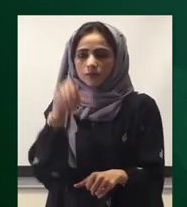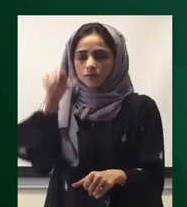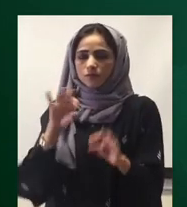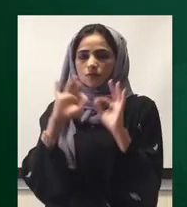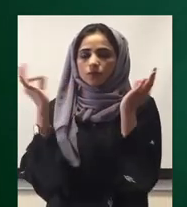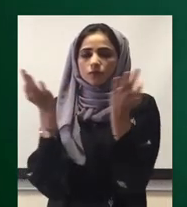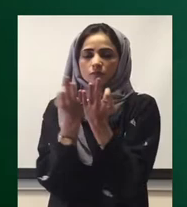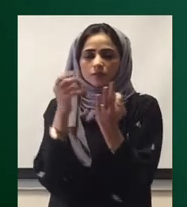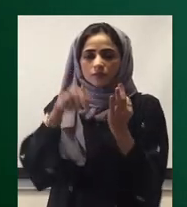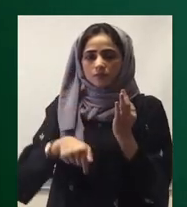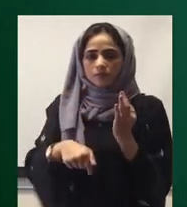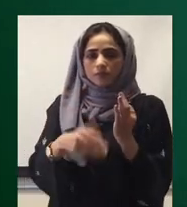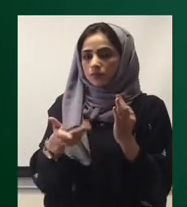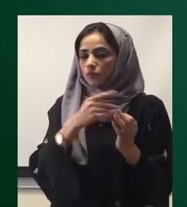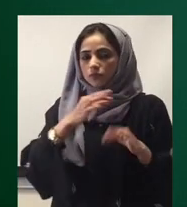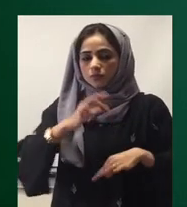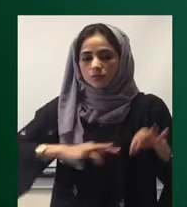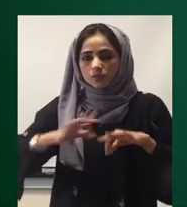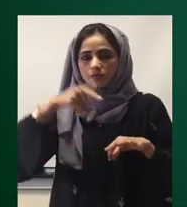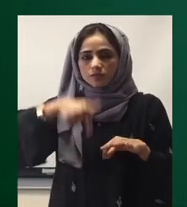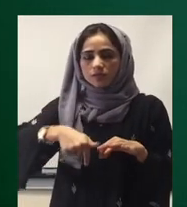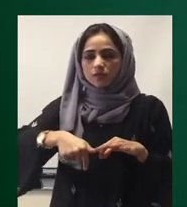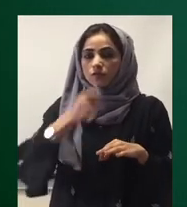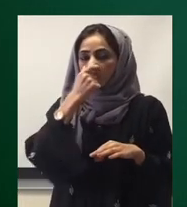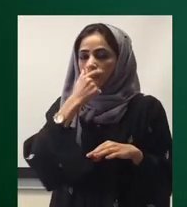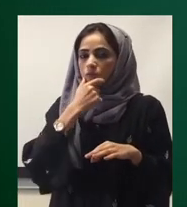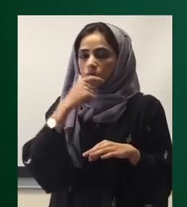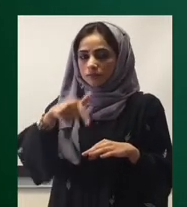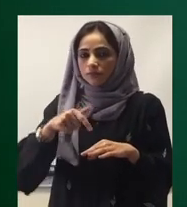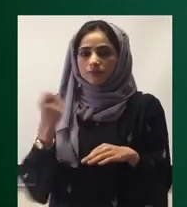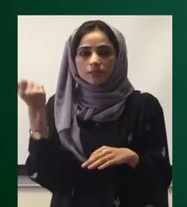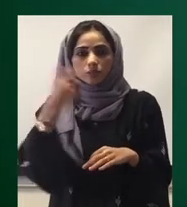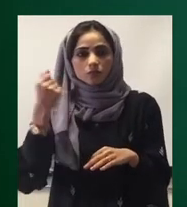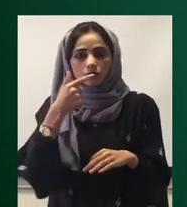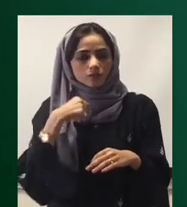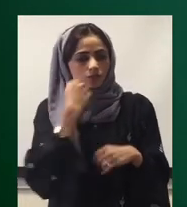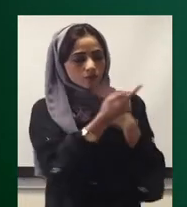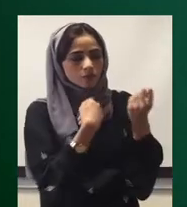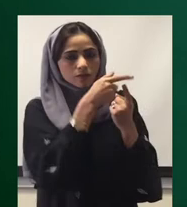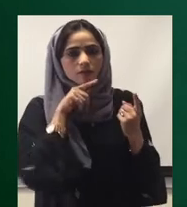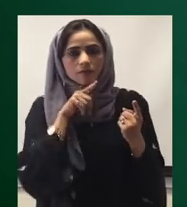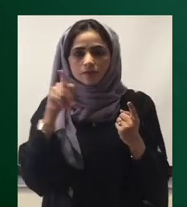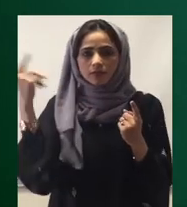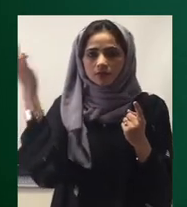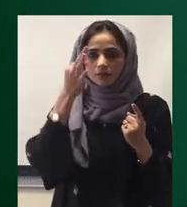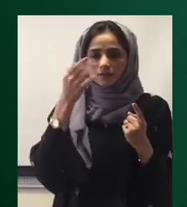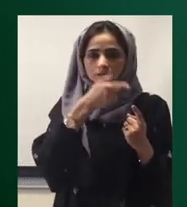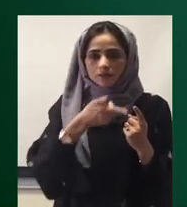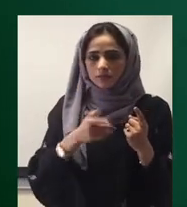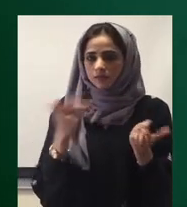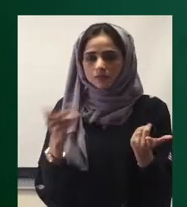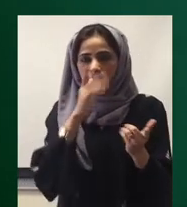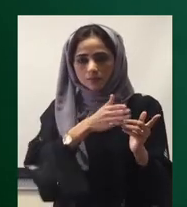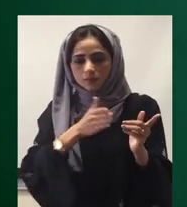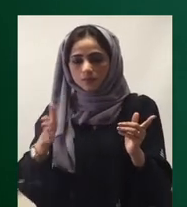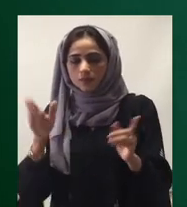والمتعاملين وأفراد المجتمع ضمن السياسة المتبعة والتي تنتهج السرعة والاستجابة كمبدأ راسخ لتلبية